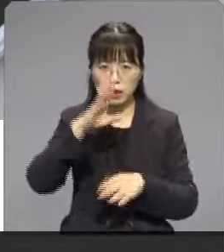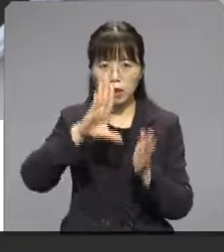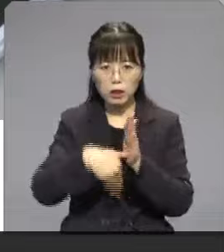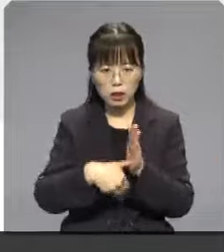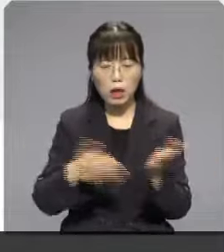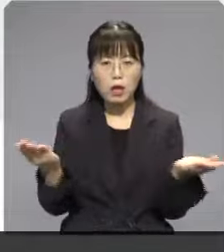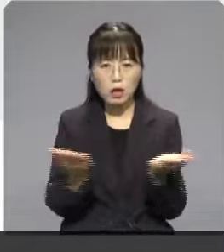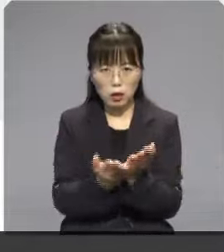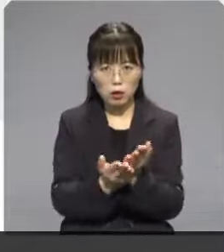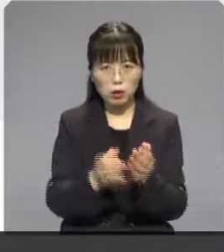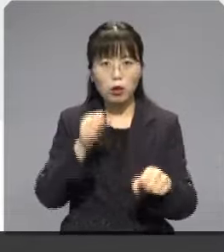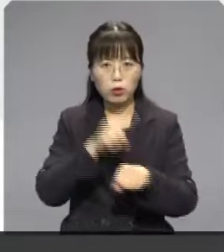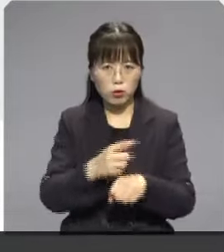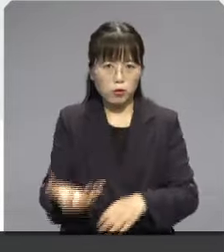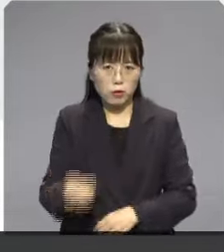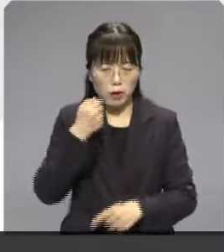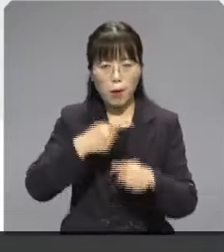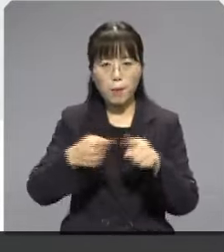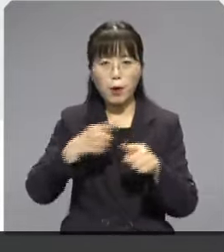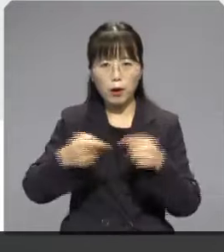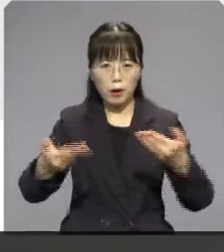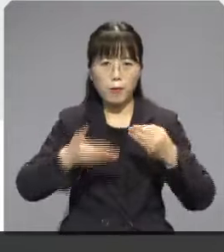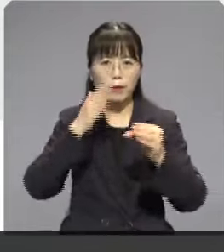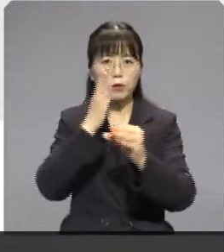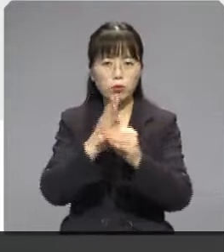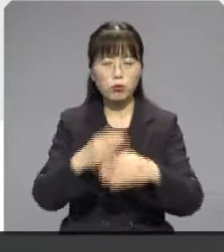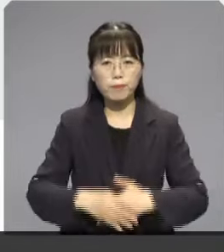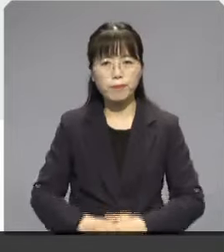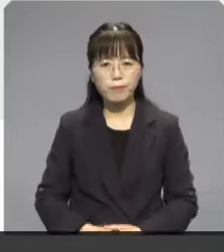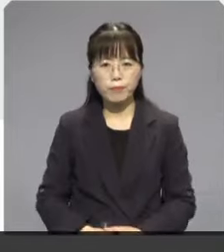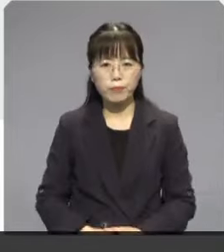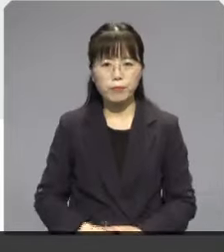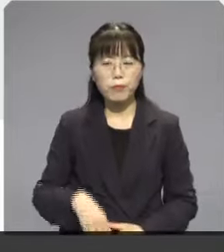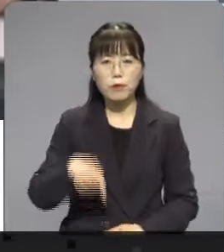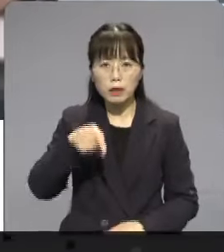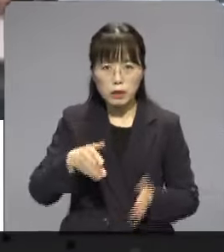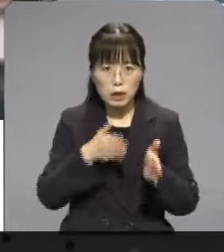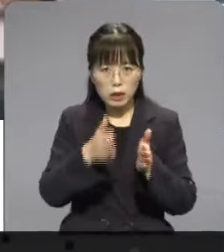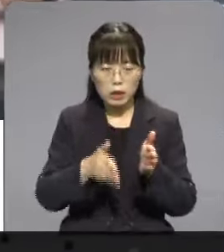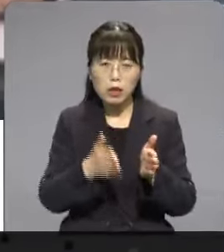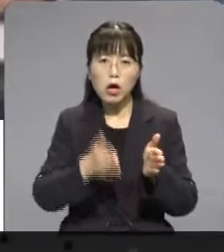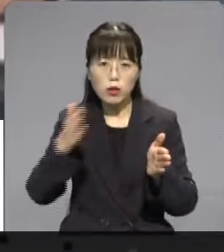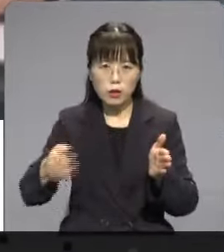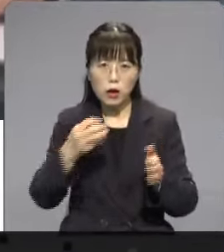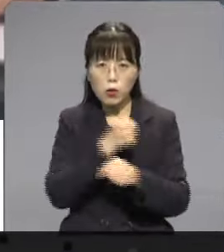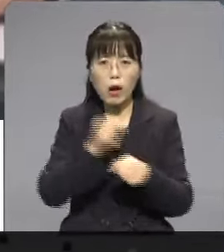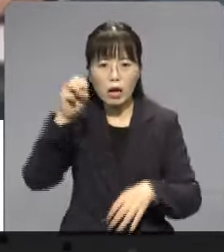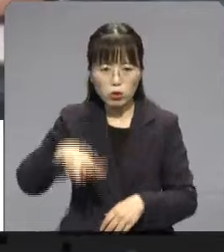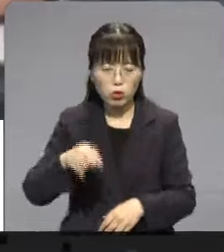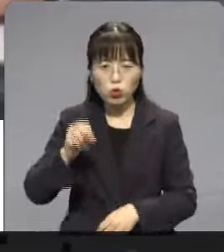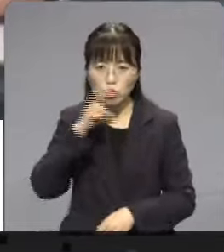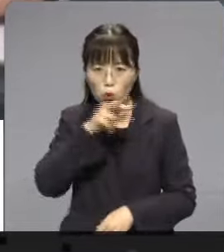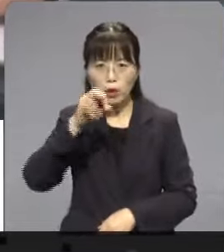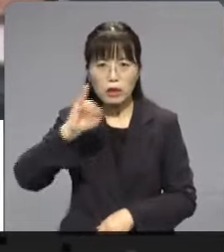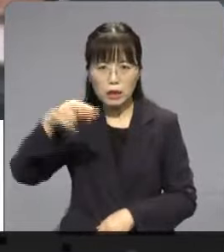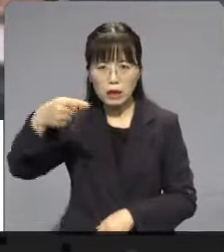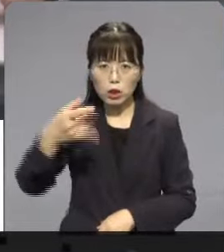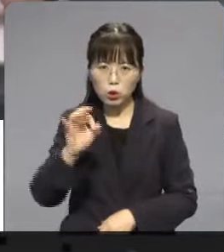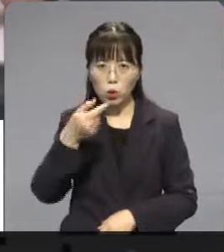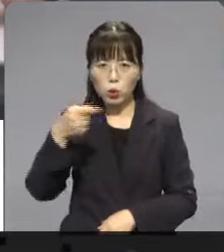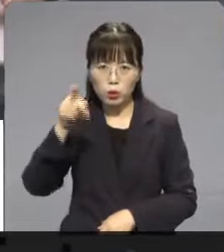경우 적격성을 갖춘 걸로 평가합니다 경강선 연장은 경기 광주역에서 용인 동